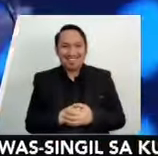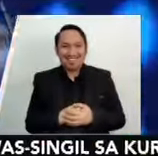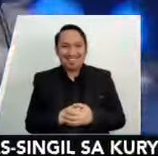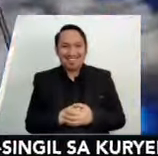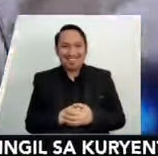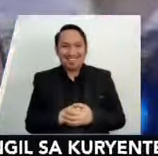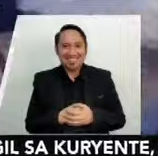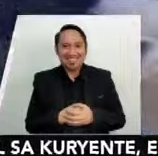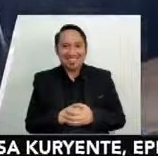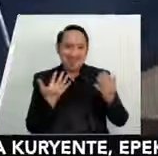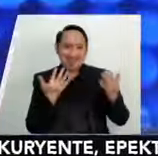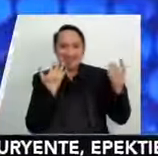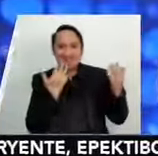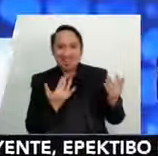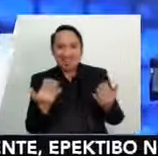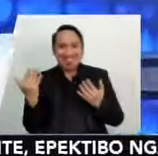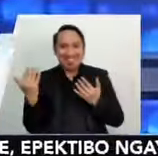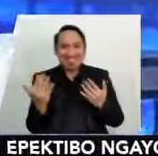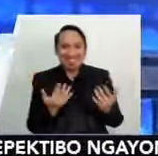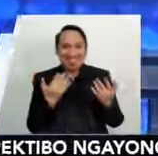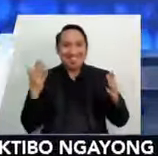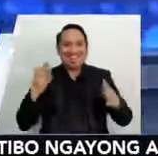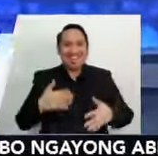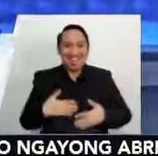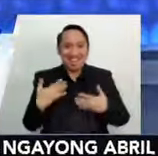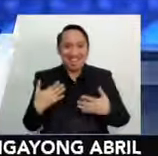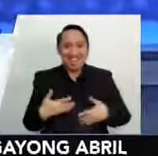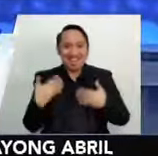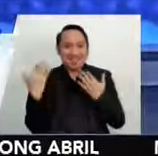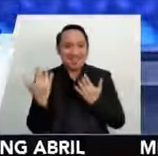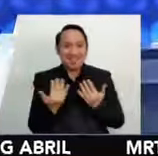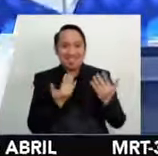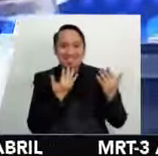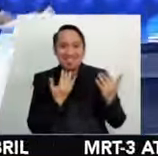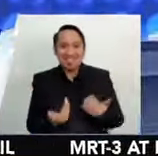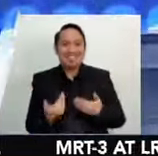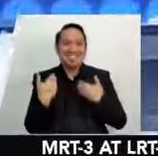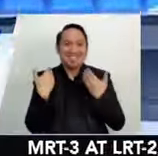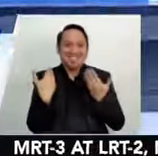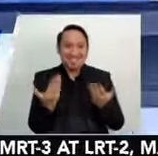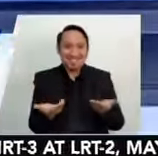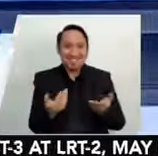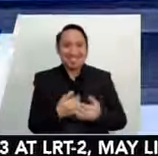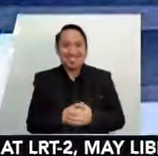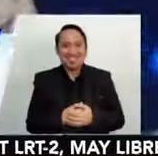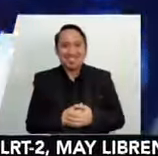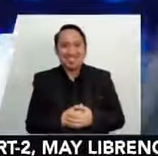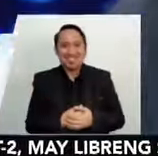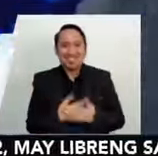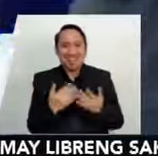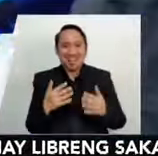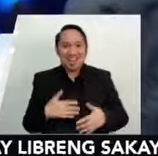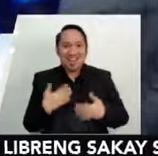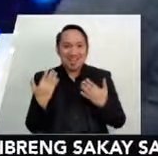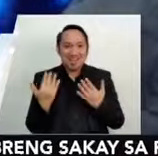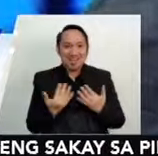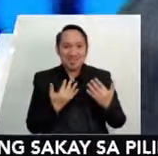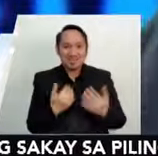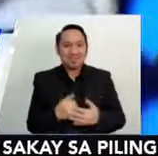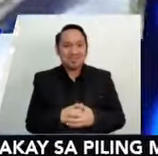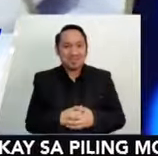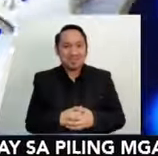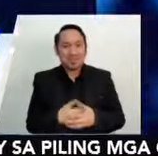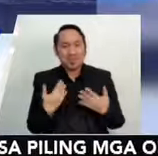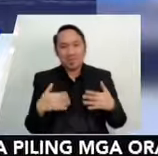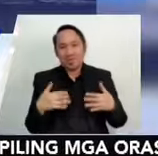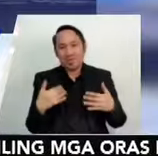first question. Pa-birthday pala nila yan, Kay Vice. Happy and thankful naman ang mga TV hosts. Kakatuwa naman. Wow,